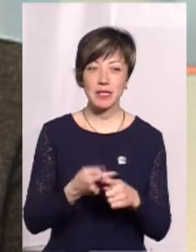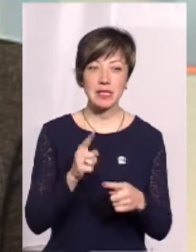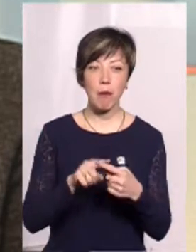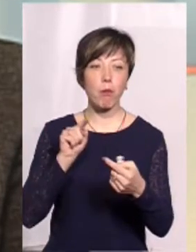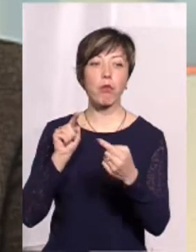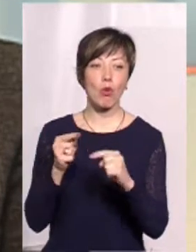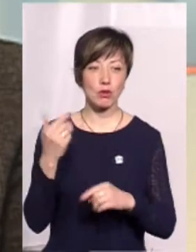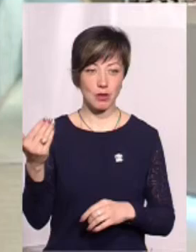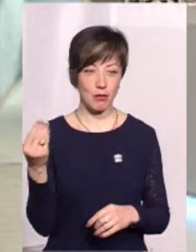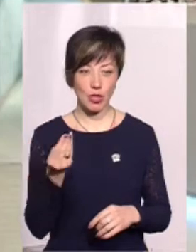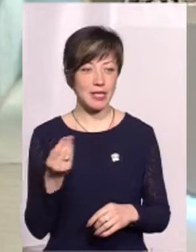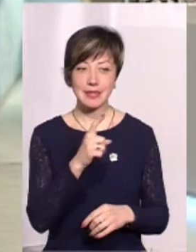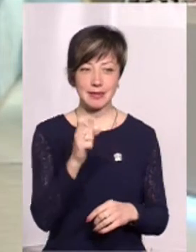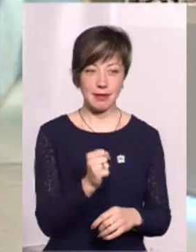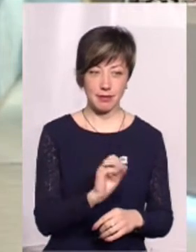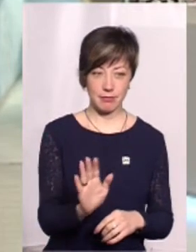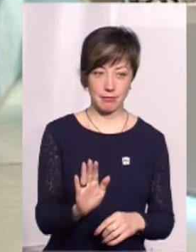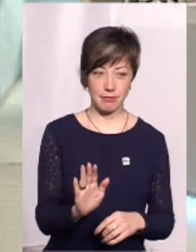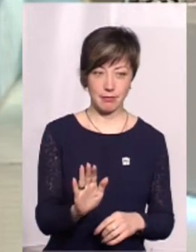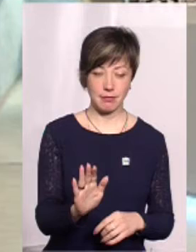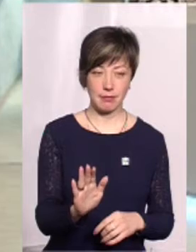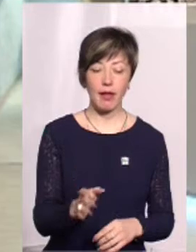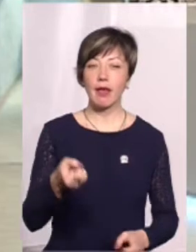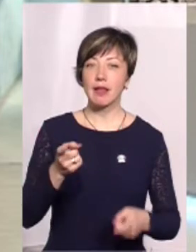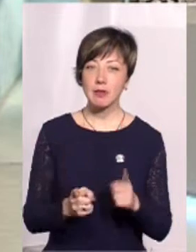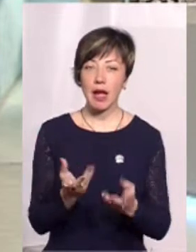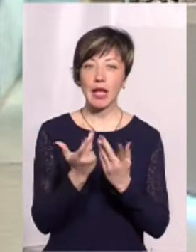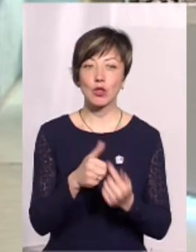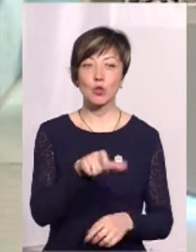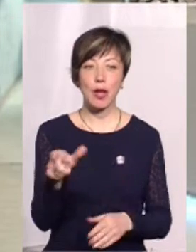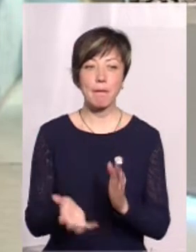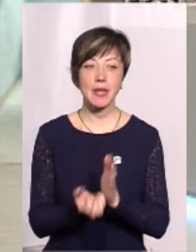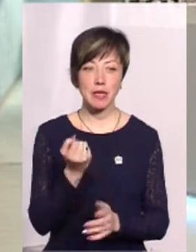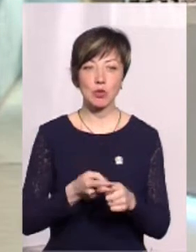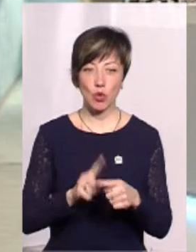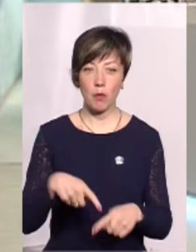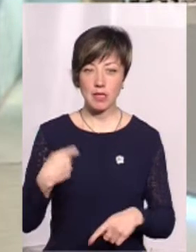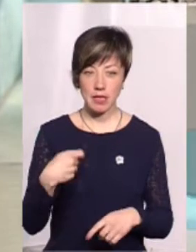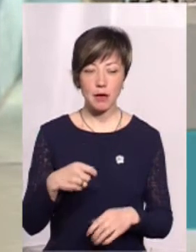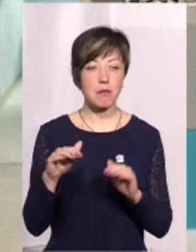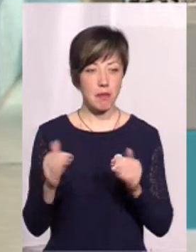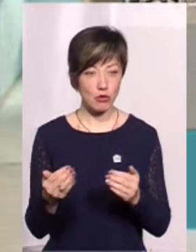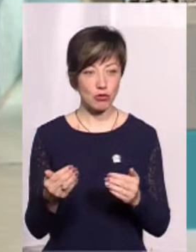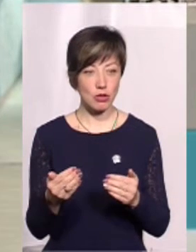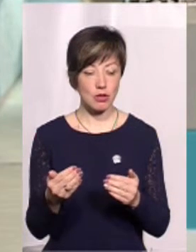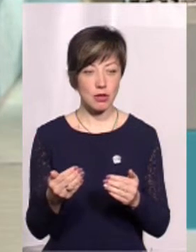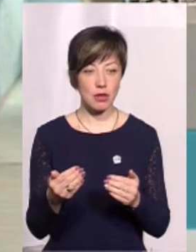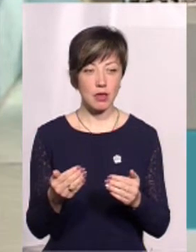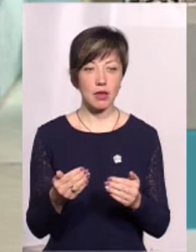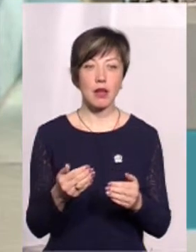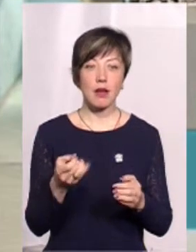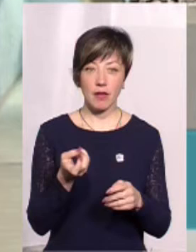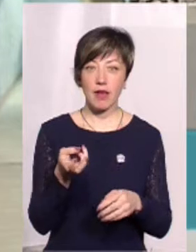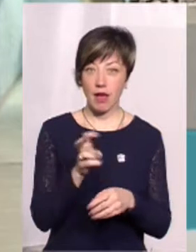це проти попереднього, тобто це не за. Тобто, насправді, кількість людей, які підтримують цього президента, значно менша. Відмінимо